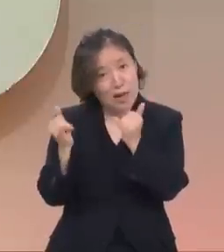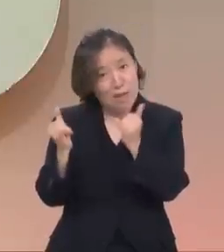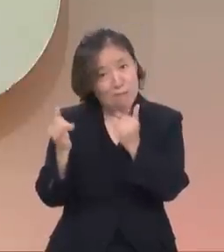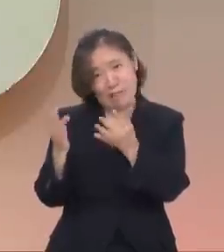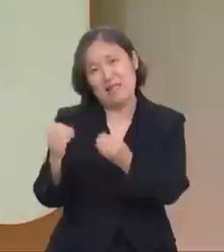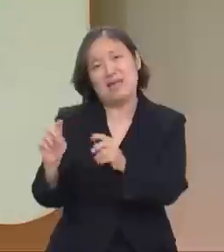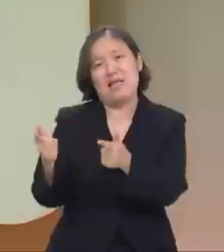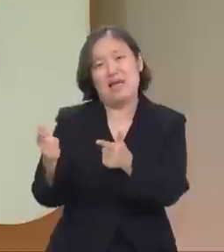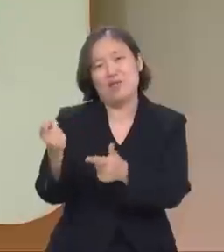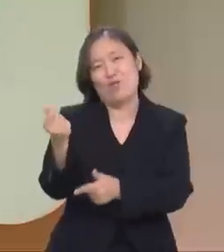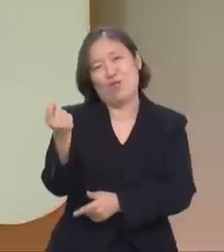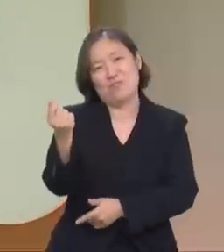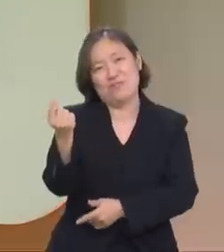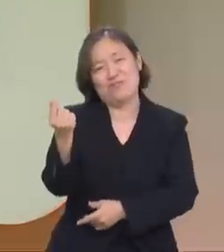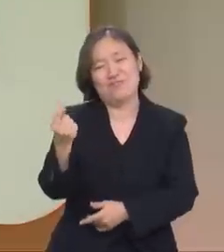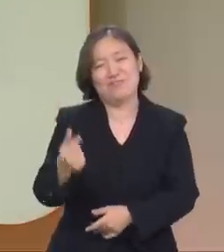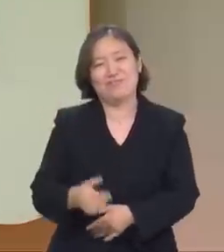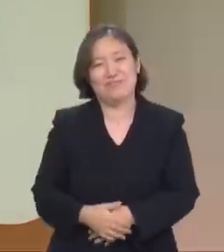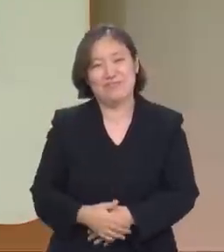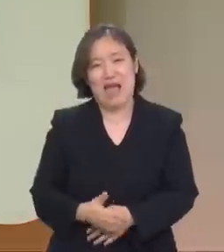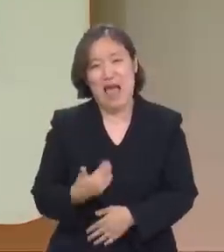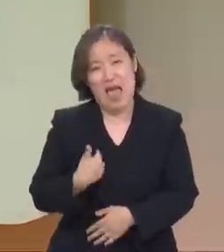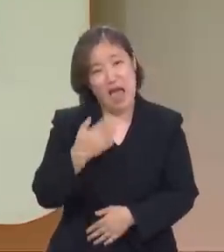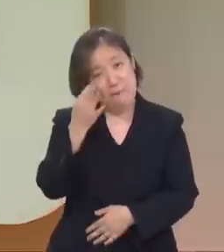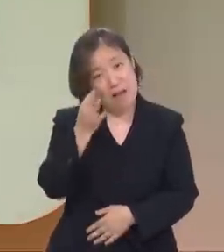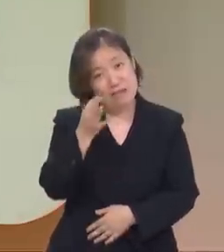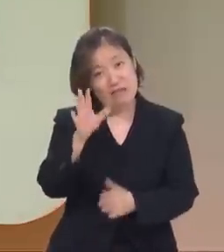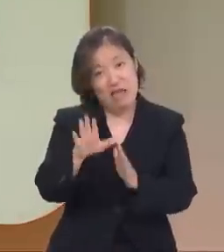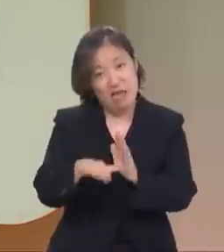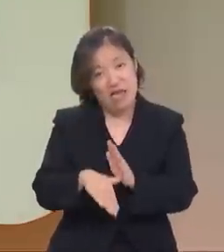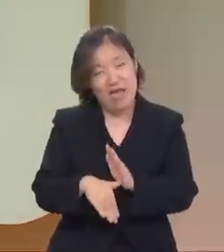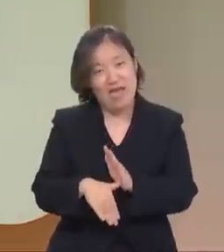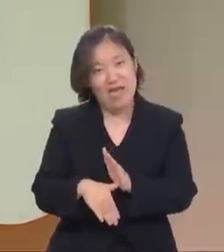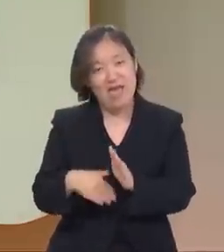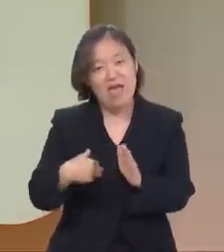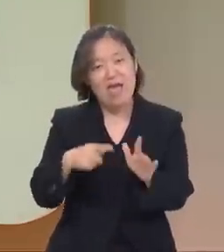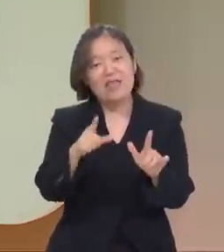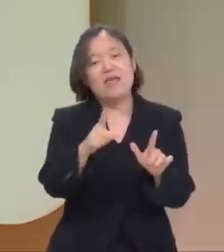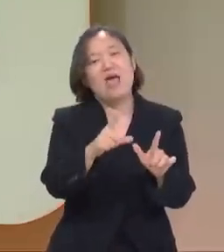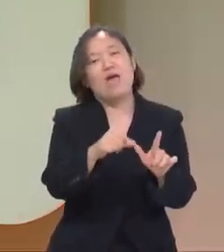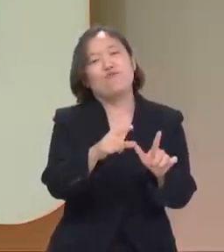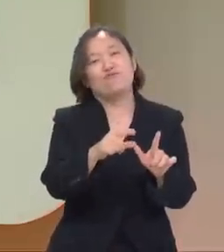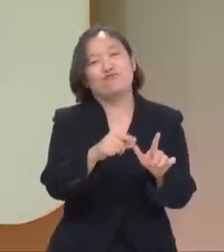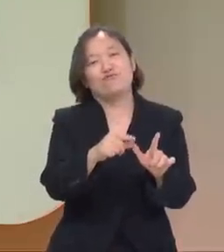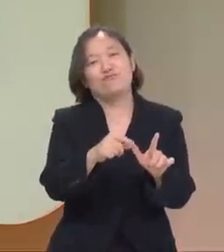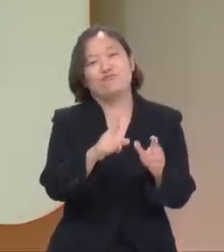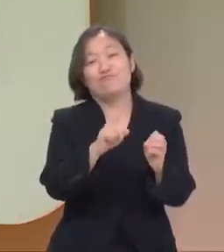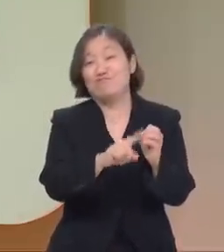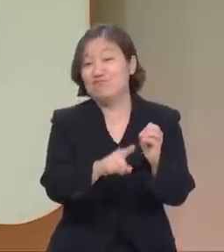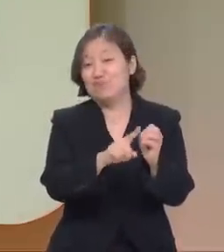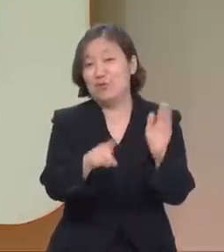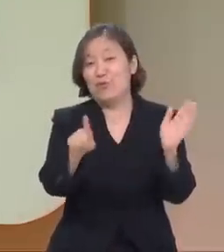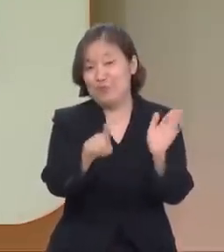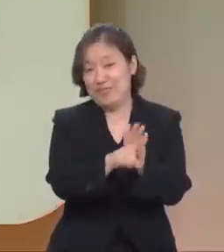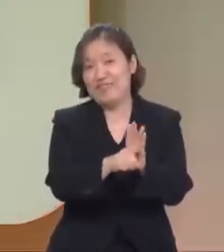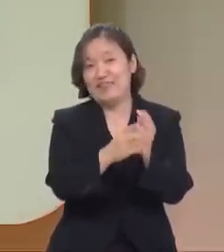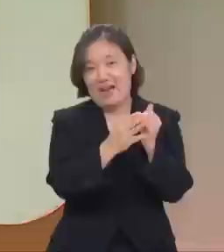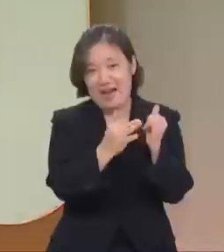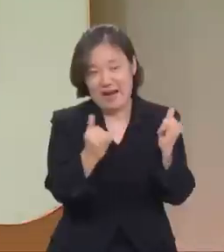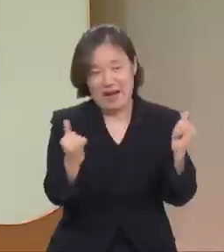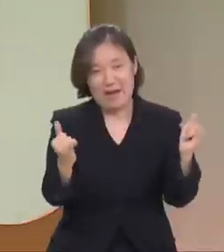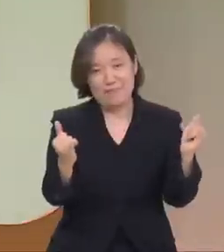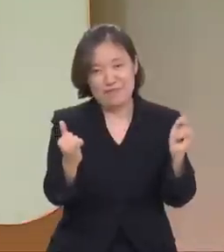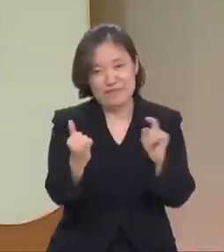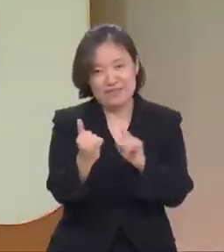거예요 저희들 경험상 저희들 경험상 대부분의 불자님들께서는 아마